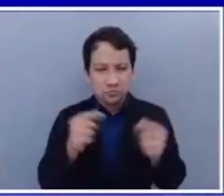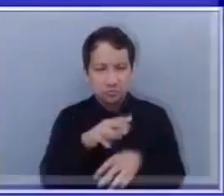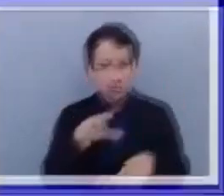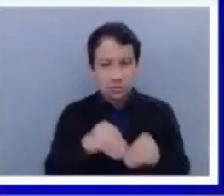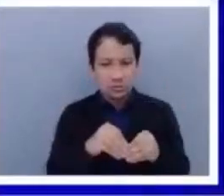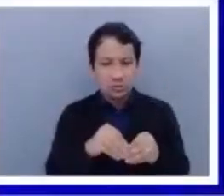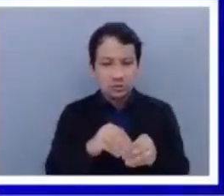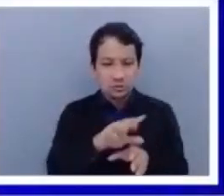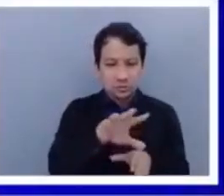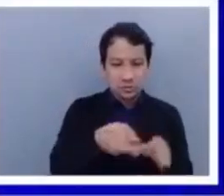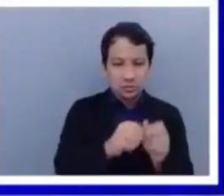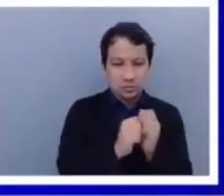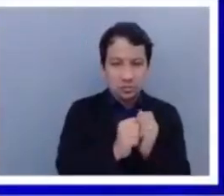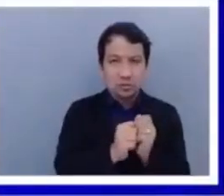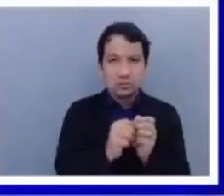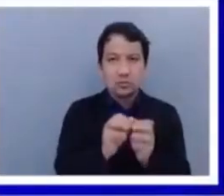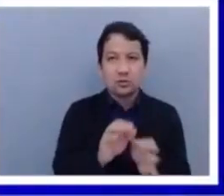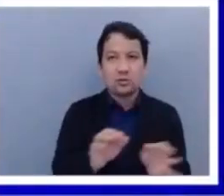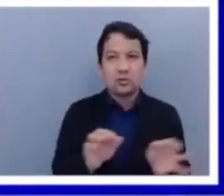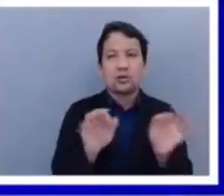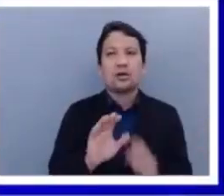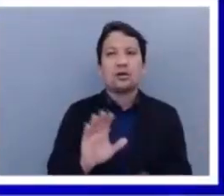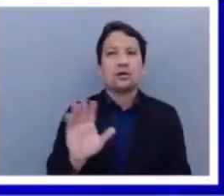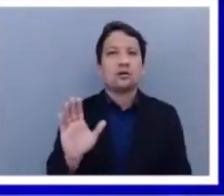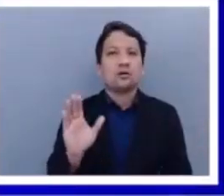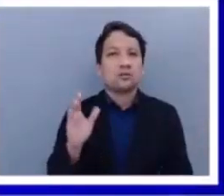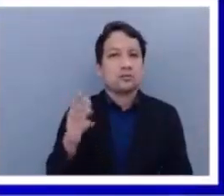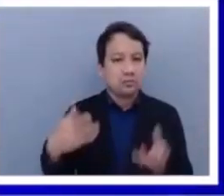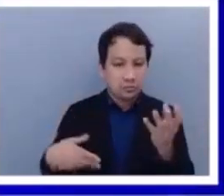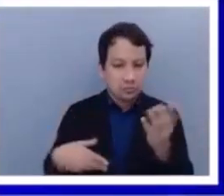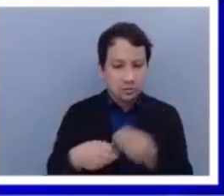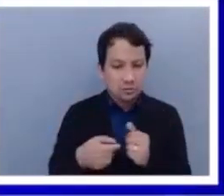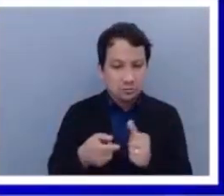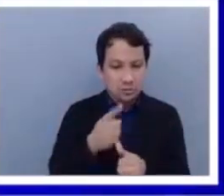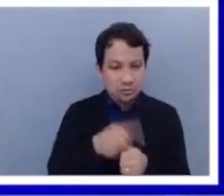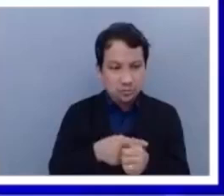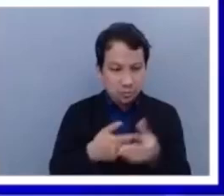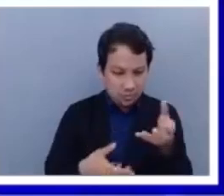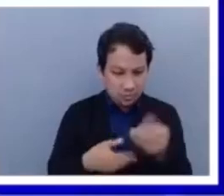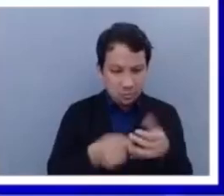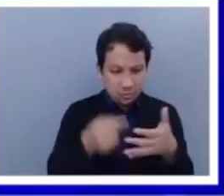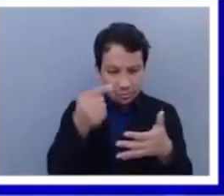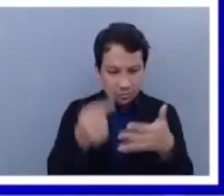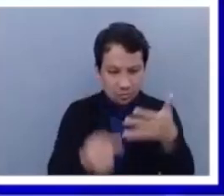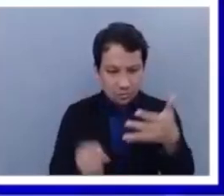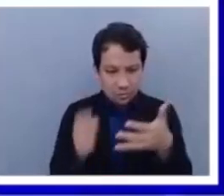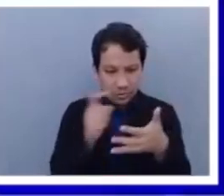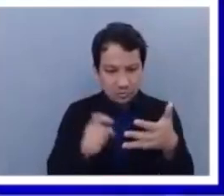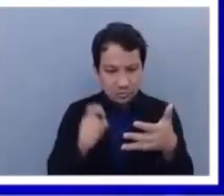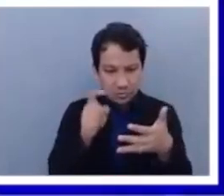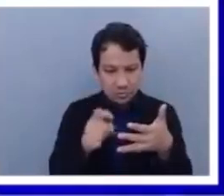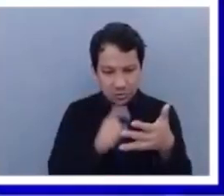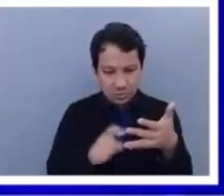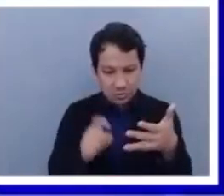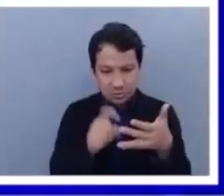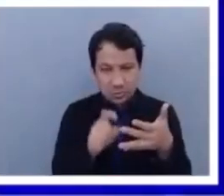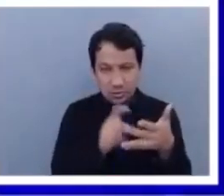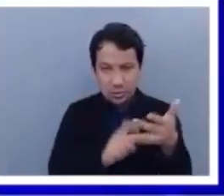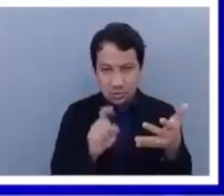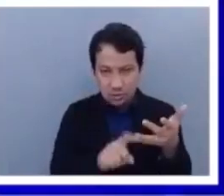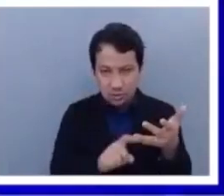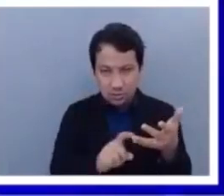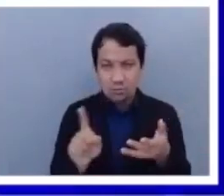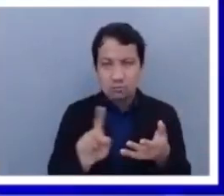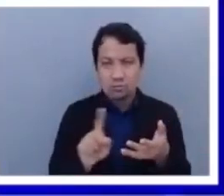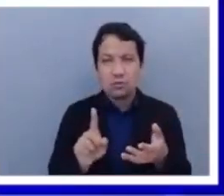Well, una muna, siguro titingnan talaga natin, i-pin down natin yung specific na parang